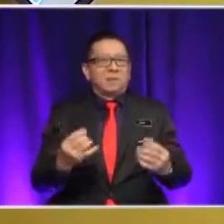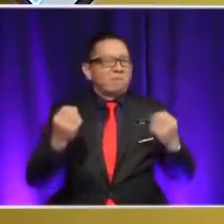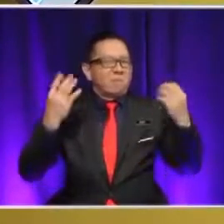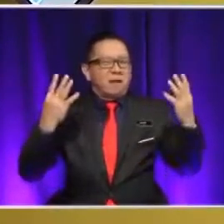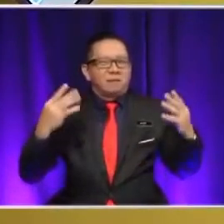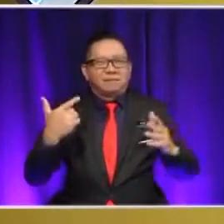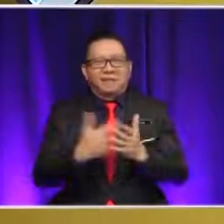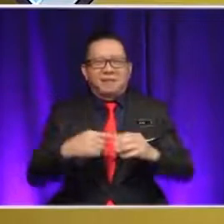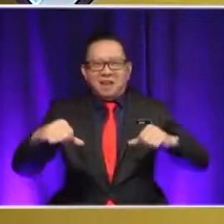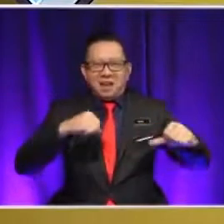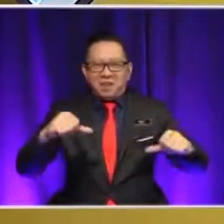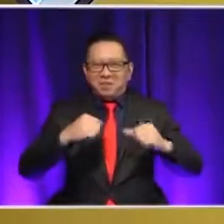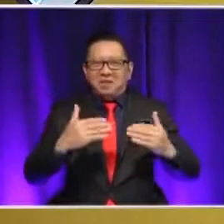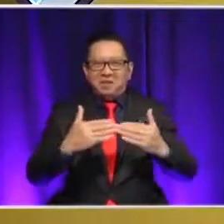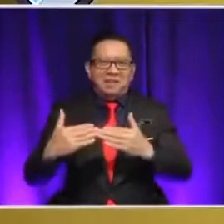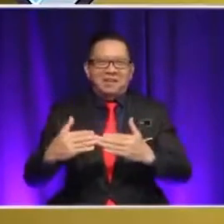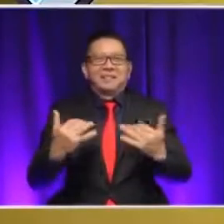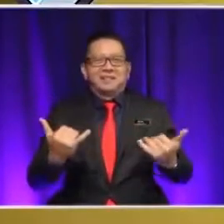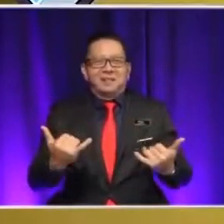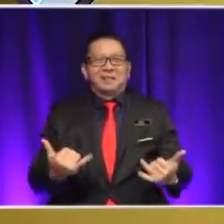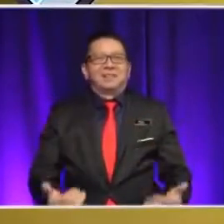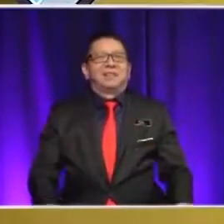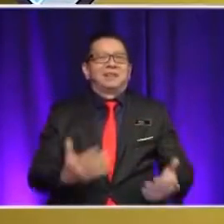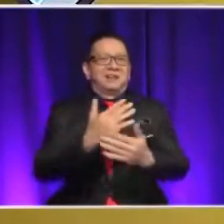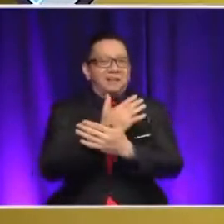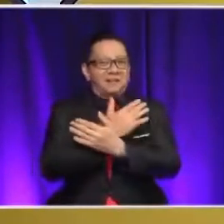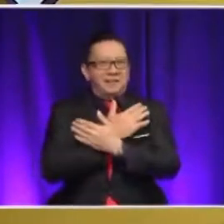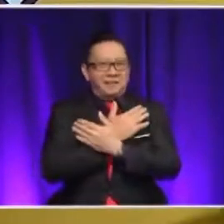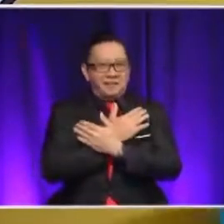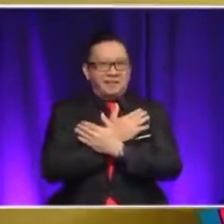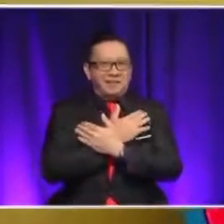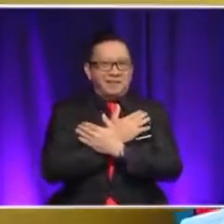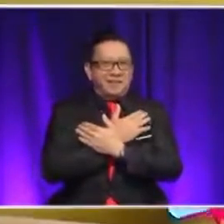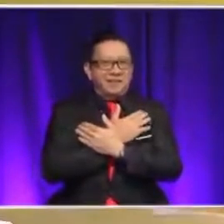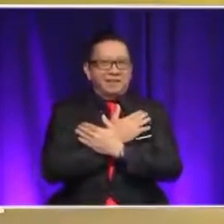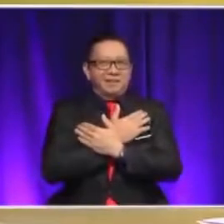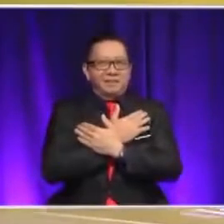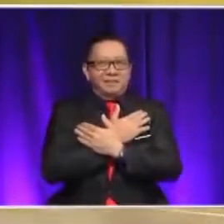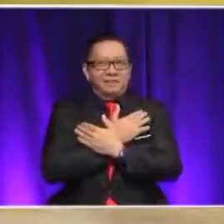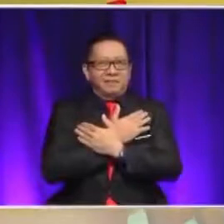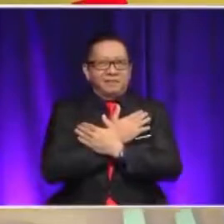lagi aktif Regita kami menjadi itu berlebihan ketika terus kamu sama kami tentunya dalam di tv-tv